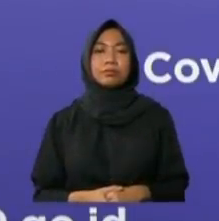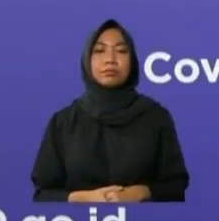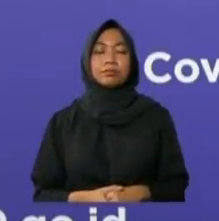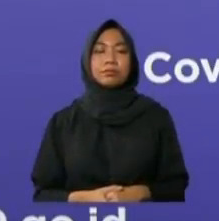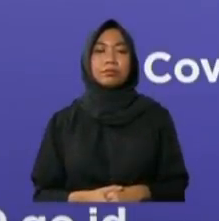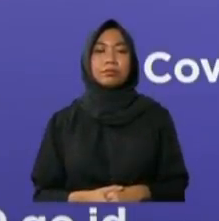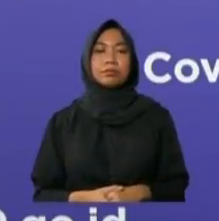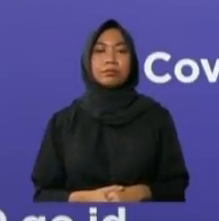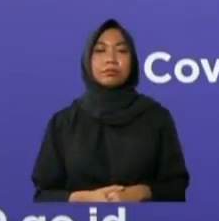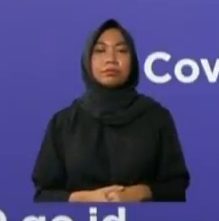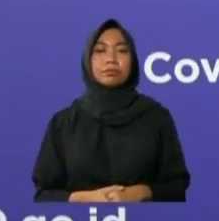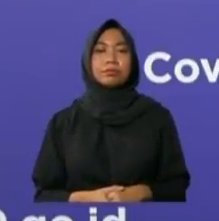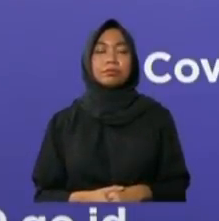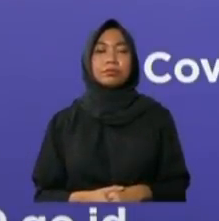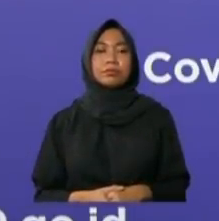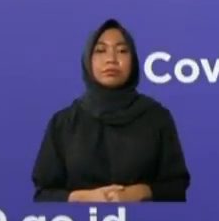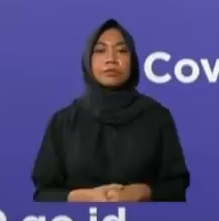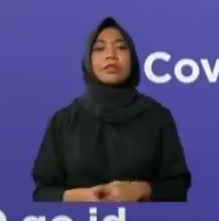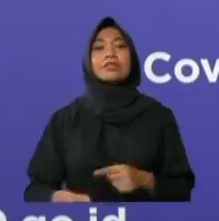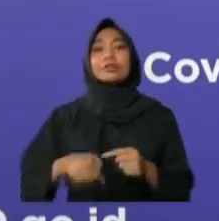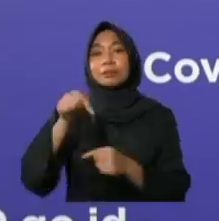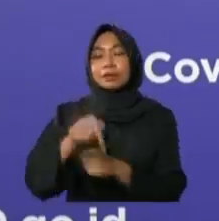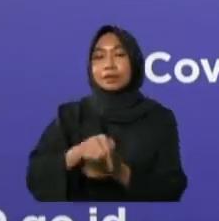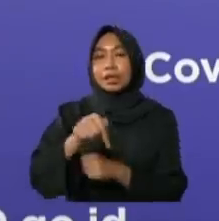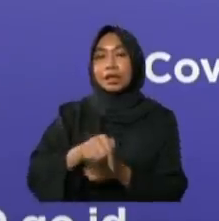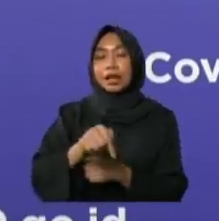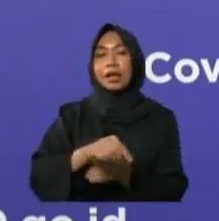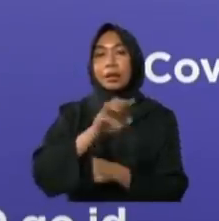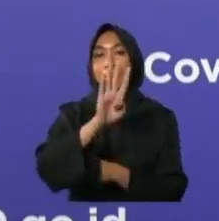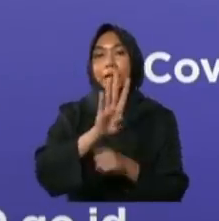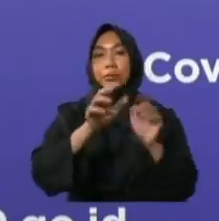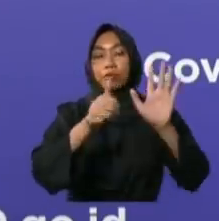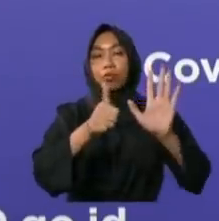Saudara-saudara, kita masih melakukan pemantauan terhadap